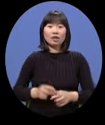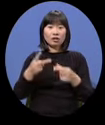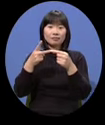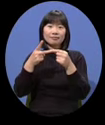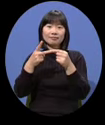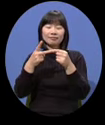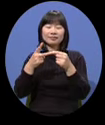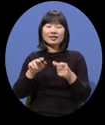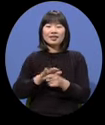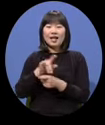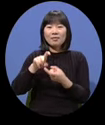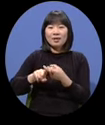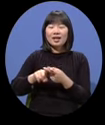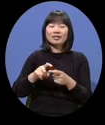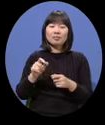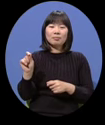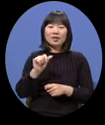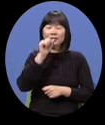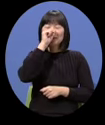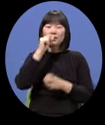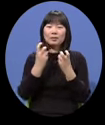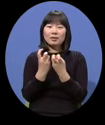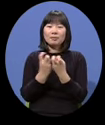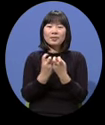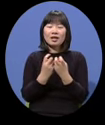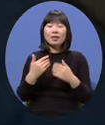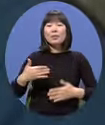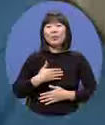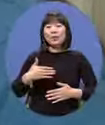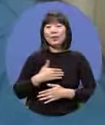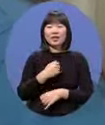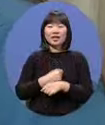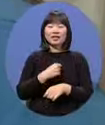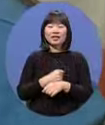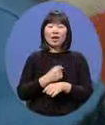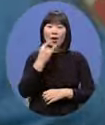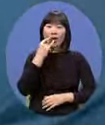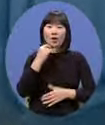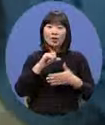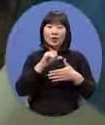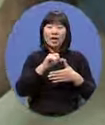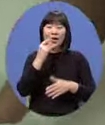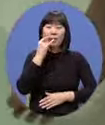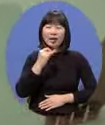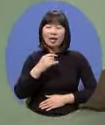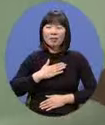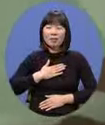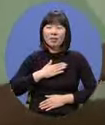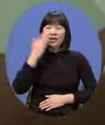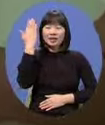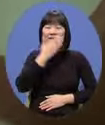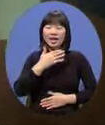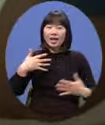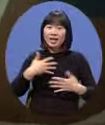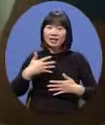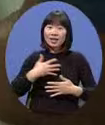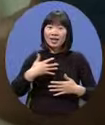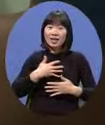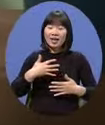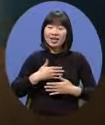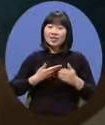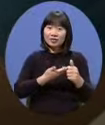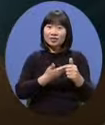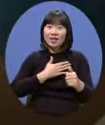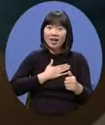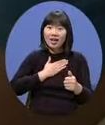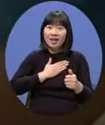2단계, 애착을 만드는 가장 빠르고 좋은 방법, 목욕하기. 친구야, 엄마가 현금원 깨끗하게 부셔서 다시 사줄